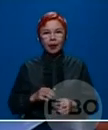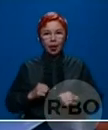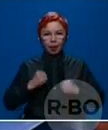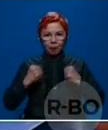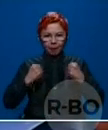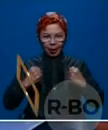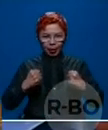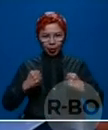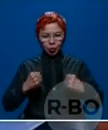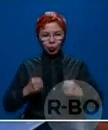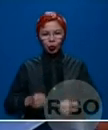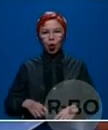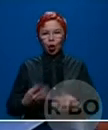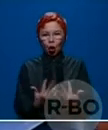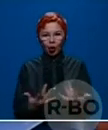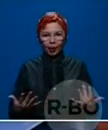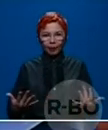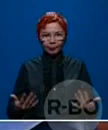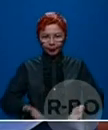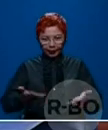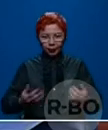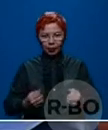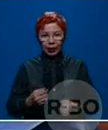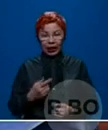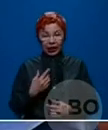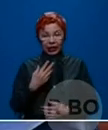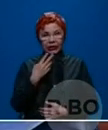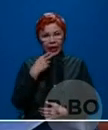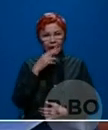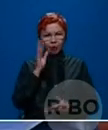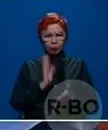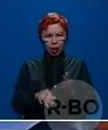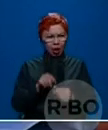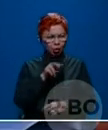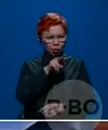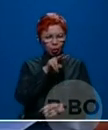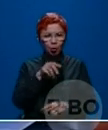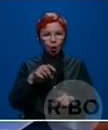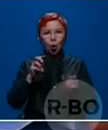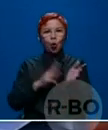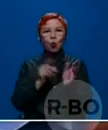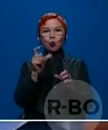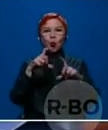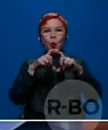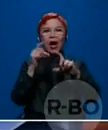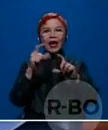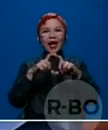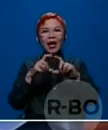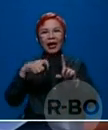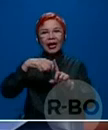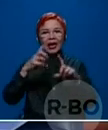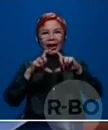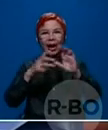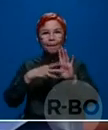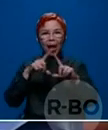pemberdayaan kepada masyarakat kita lihat sekarang kalau saya pernah ke Muara Kamal mereka sangat bingung